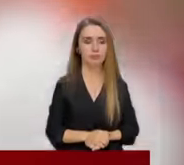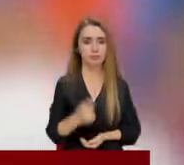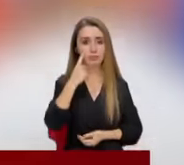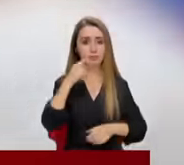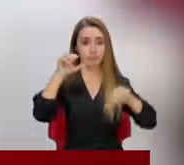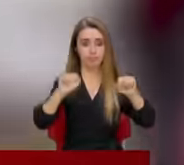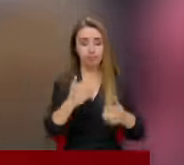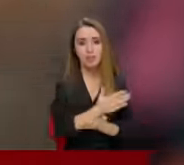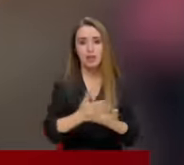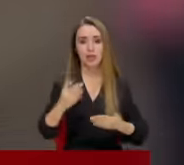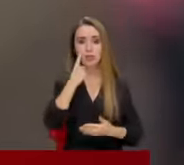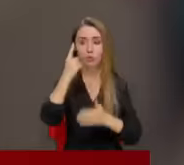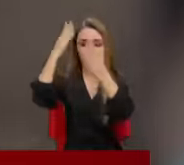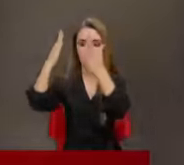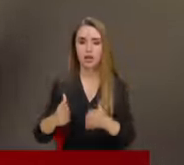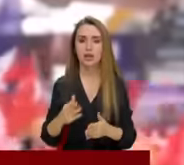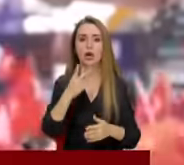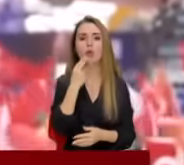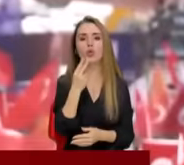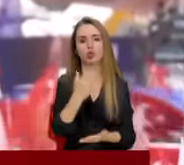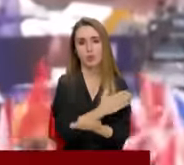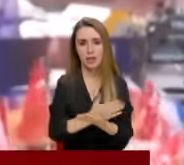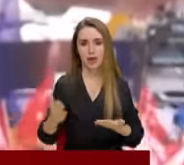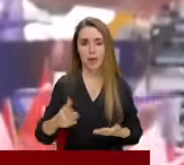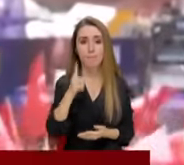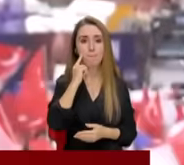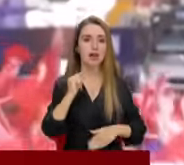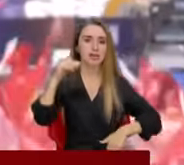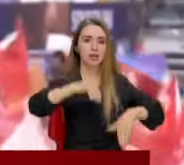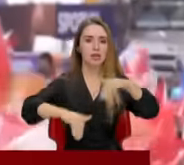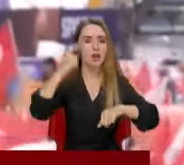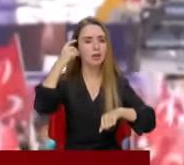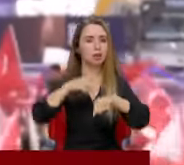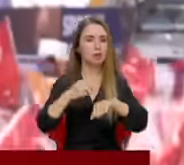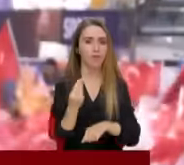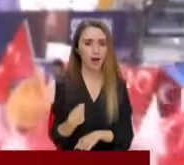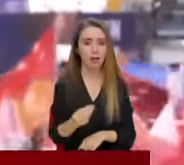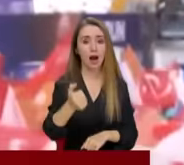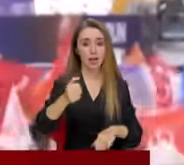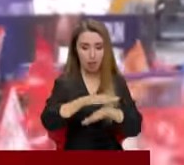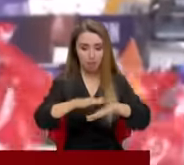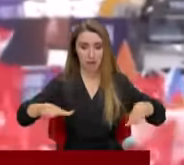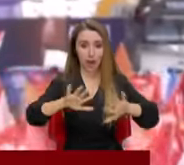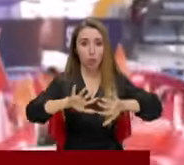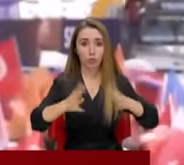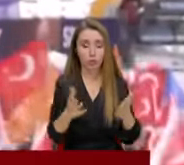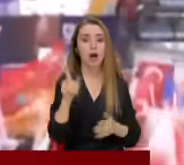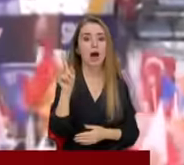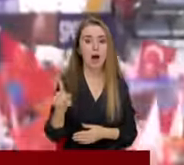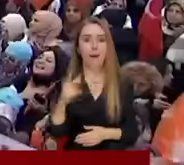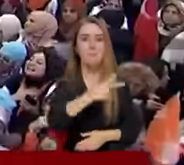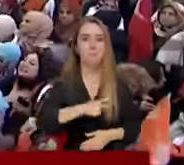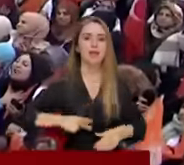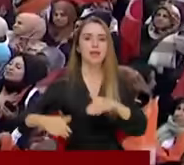Gözaltı sürerken Erdoğan da konuşmasına devam etti. Mayıs seçimlerini hatırlattı. Altılı masa dağıldı ama